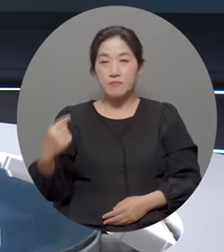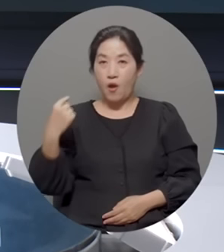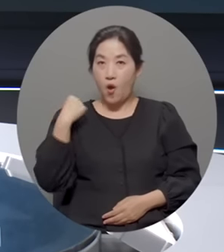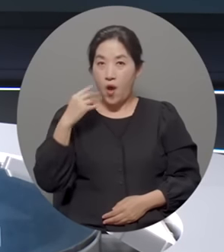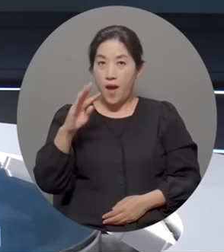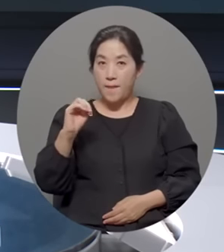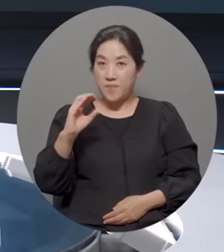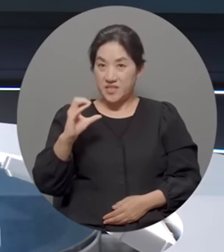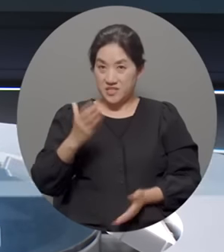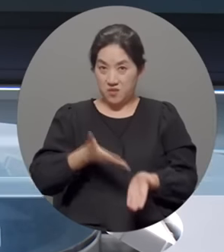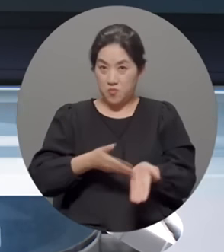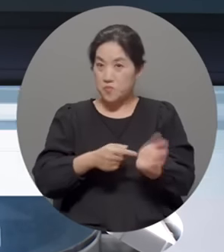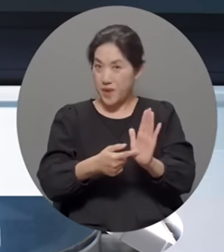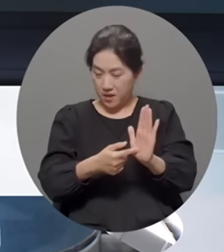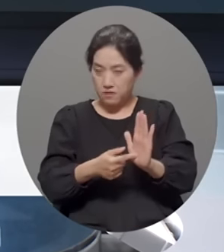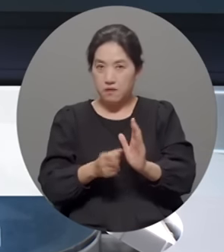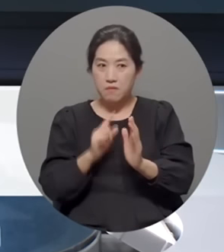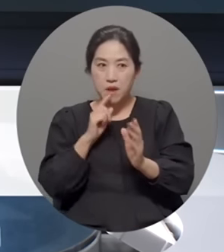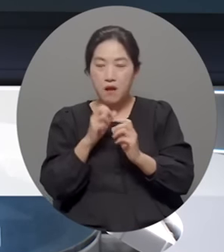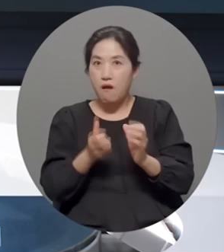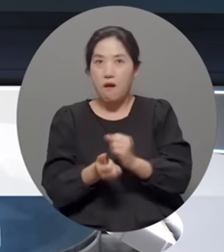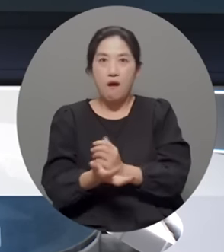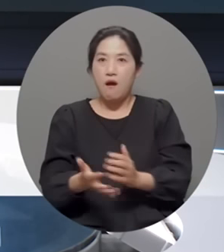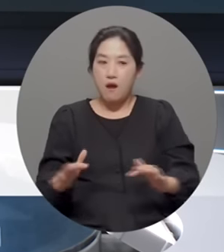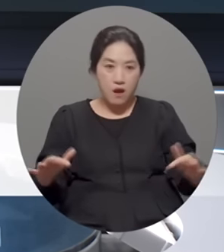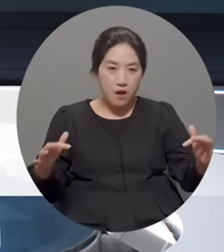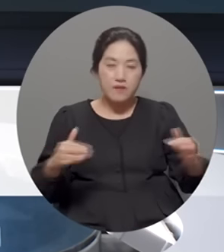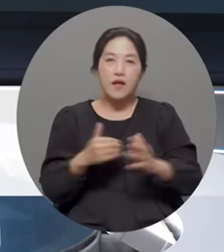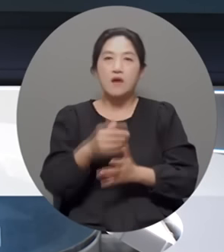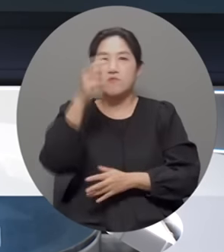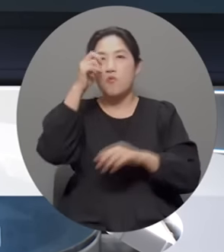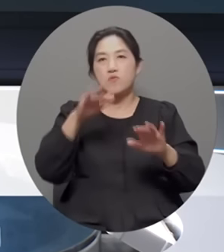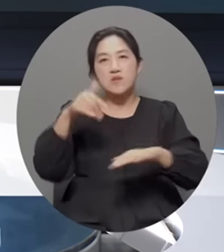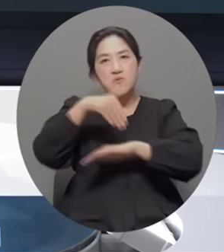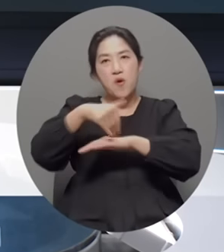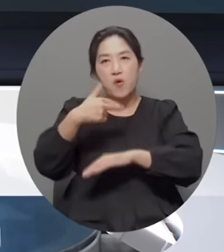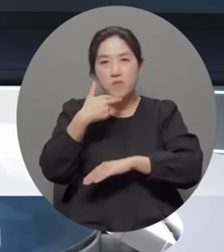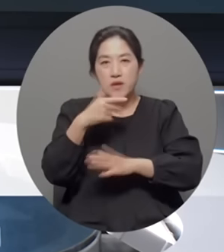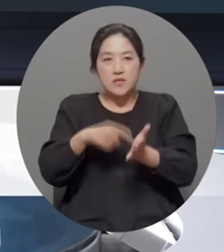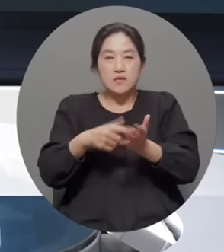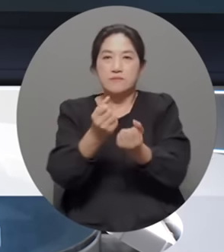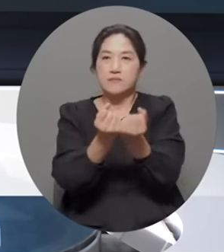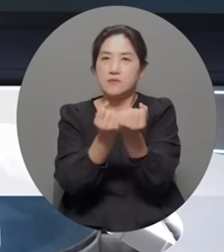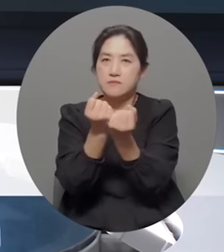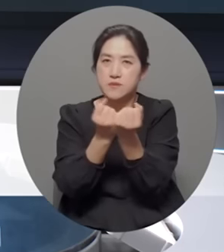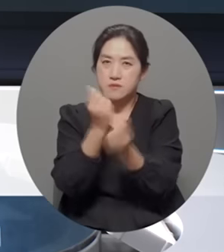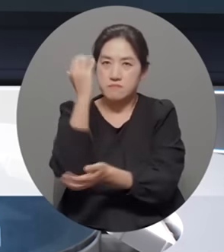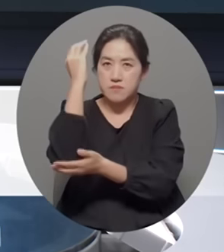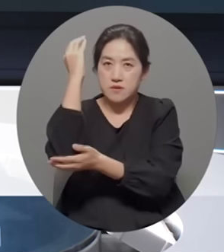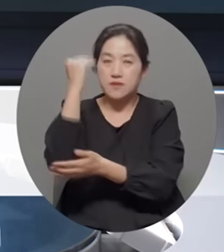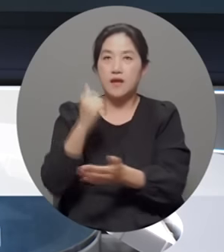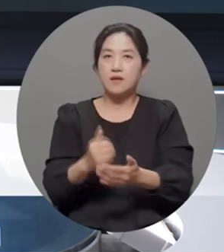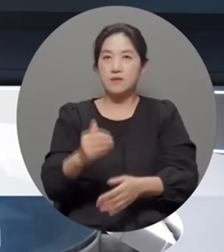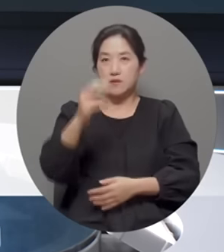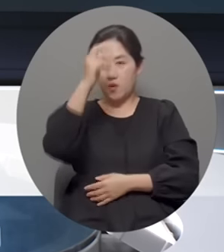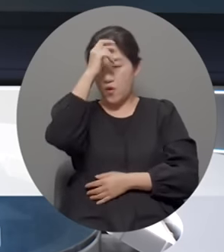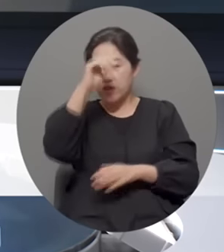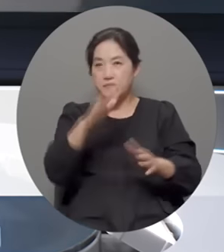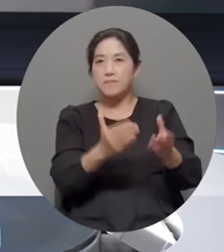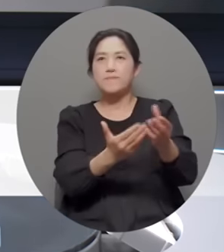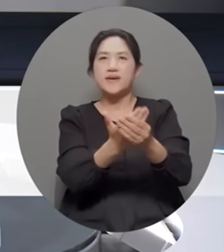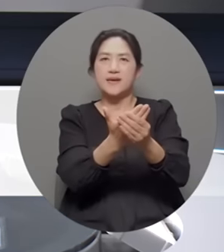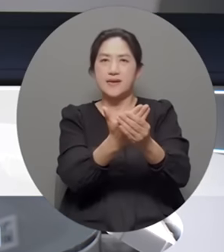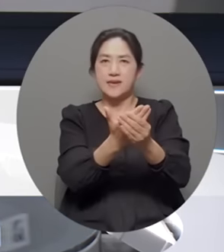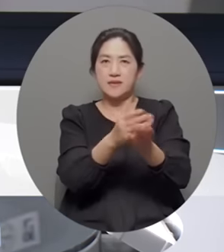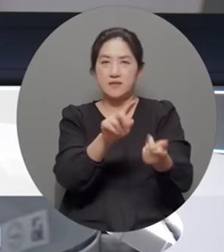어제 MBC 보도 후 파장이 커지자 경찰은 오늘 예정에 없던 긴급 브리핑에 나섰습니다. 경찰은 이 사건과